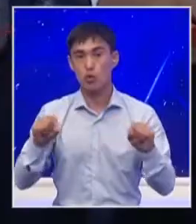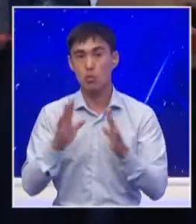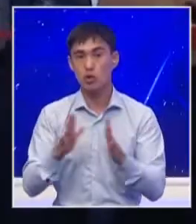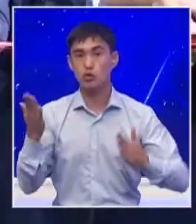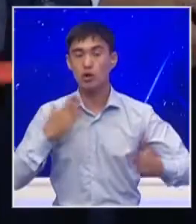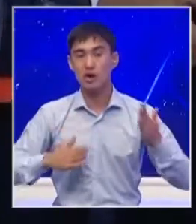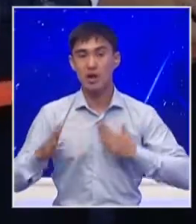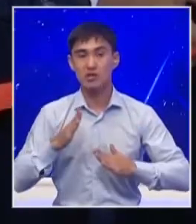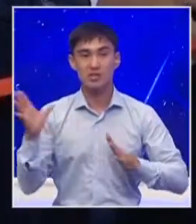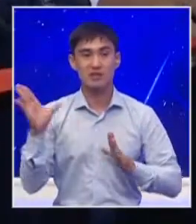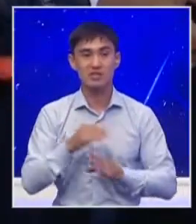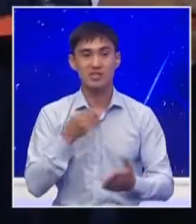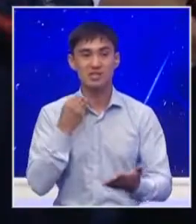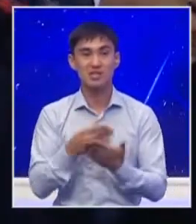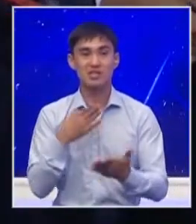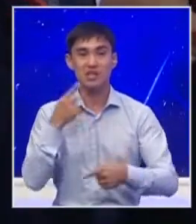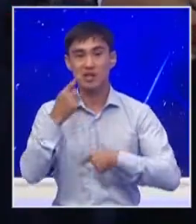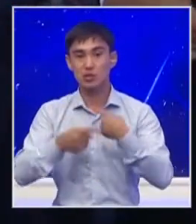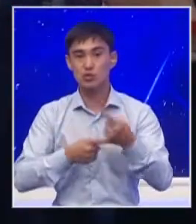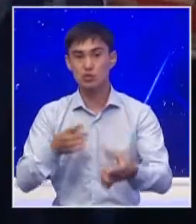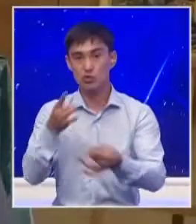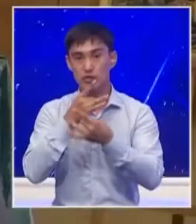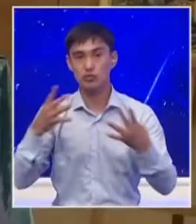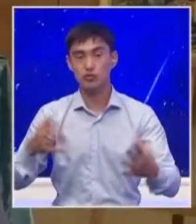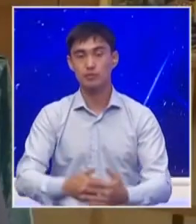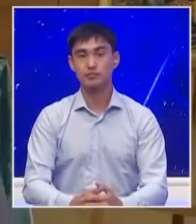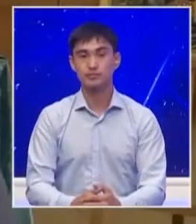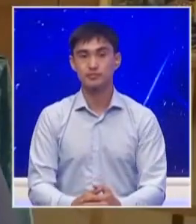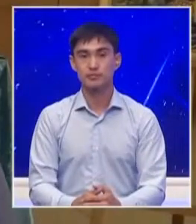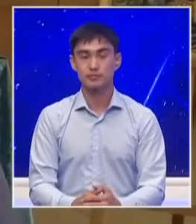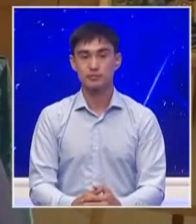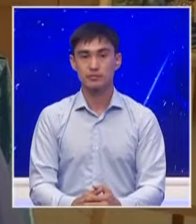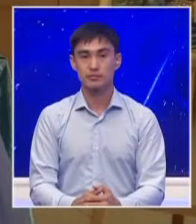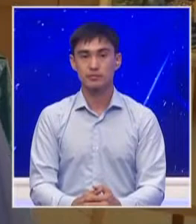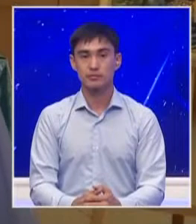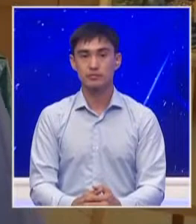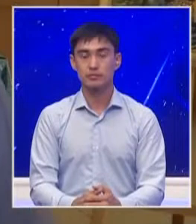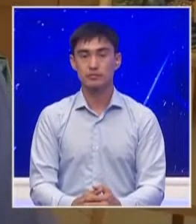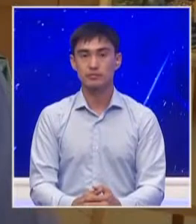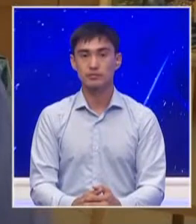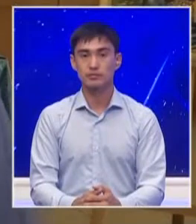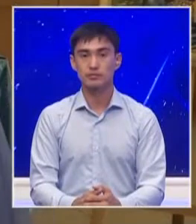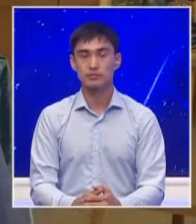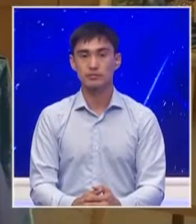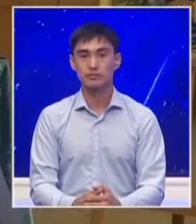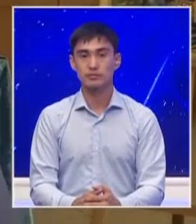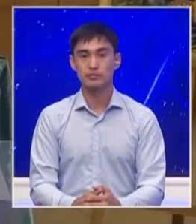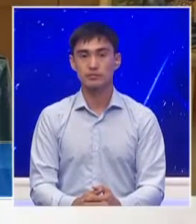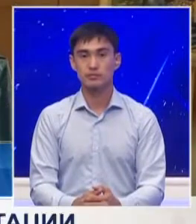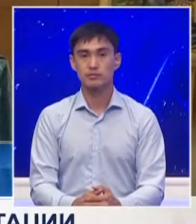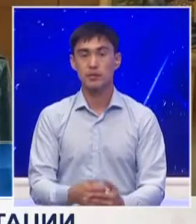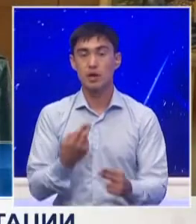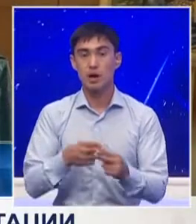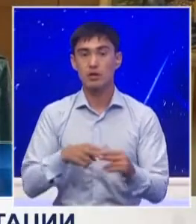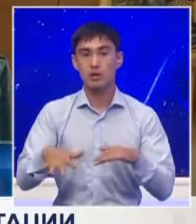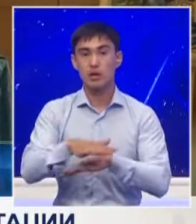радостью для всех ценителей традиционного искусства с шестерней активен на шамбала а у дома по словам узла себе этот